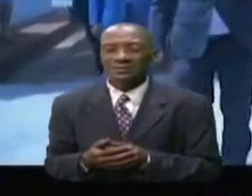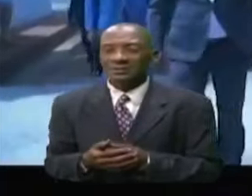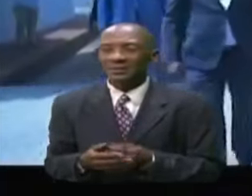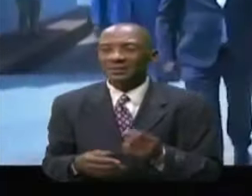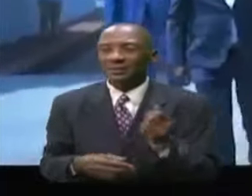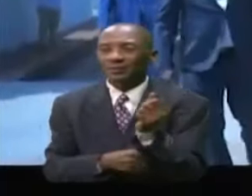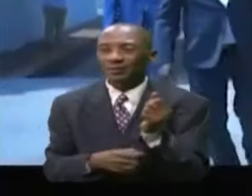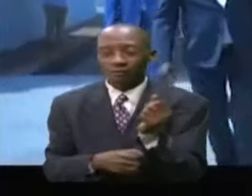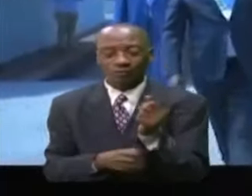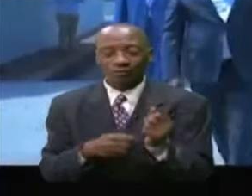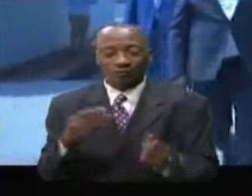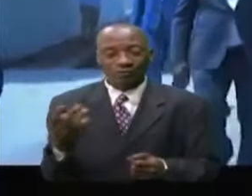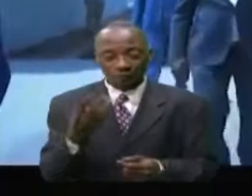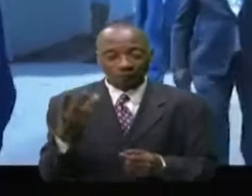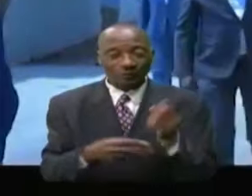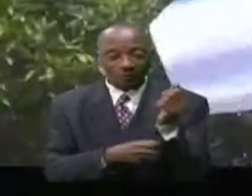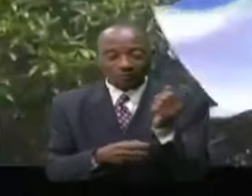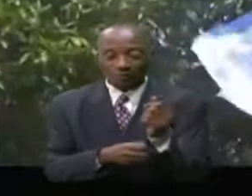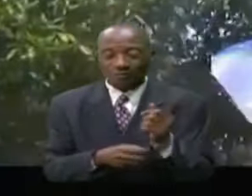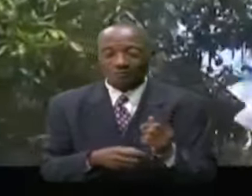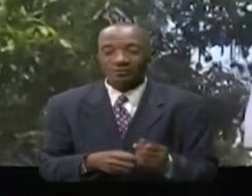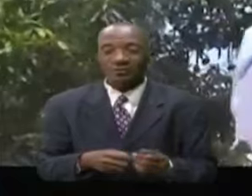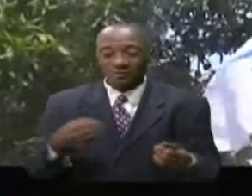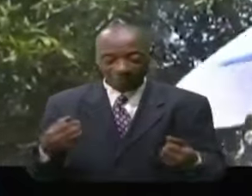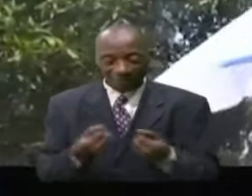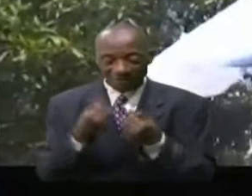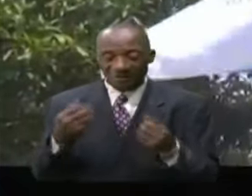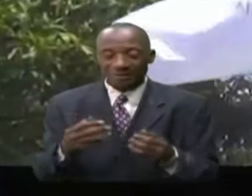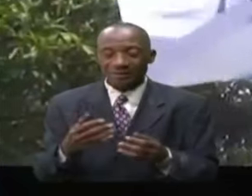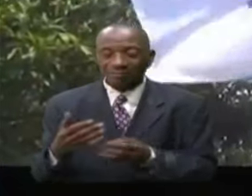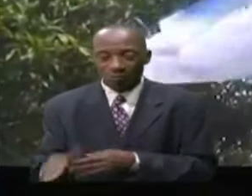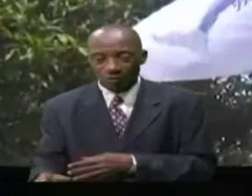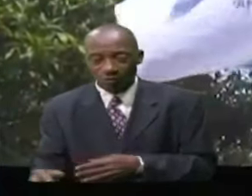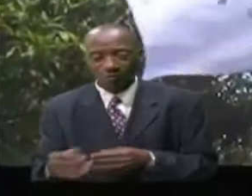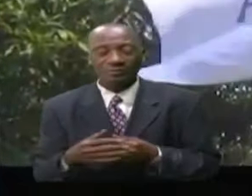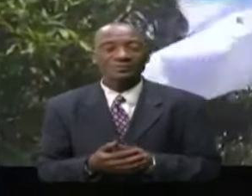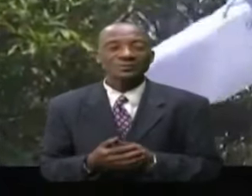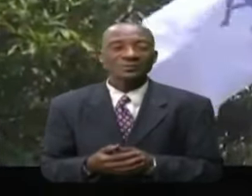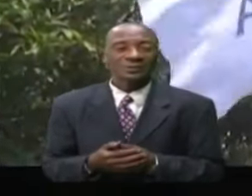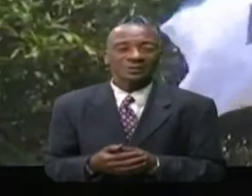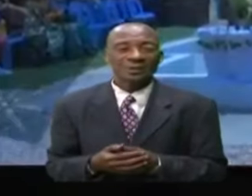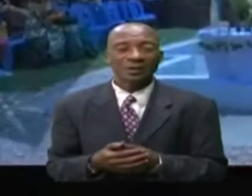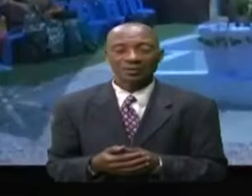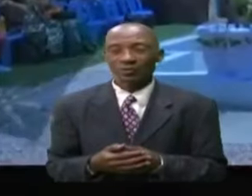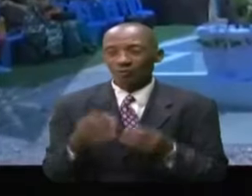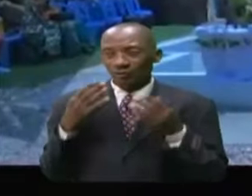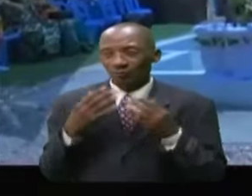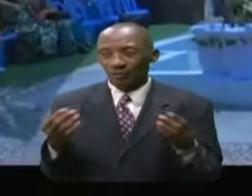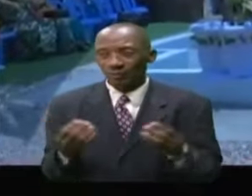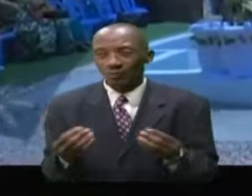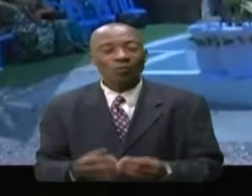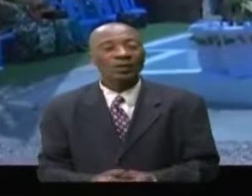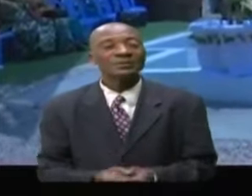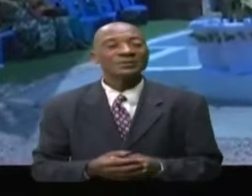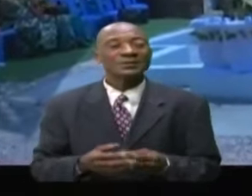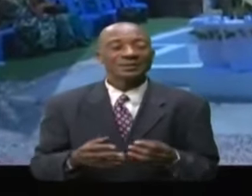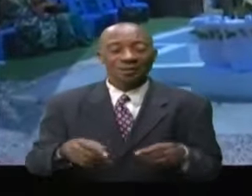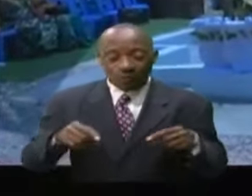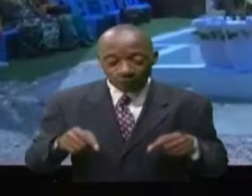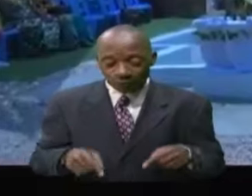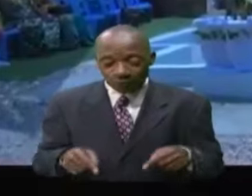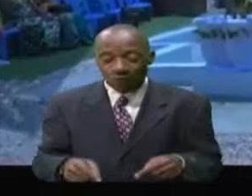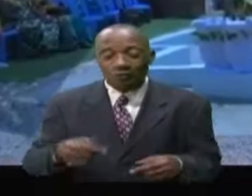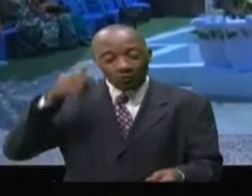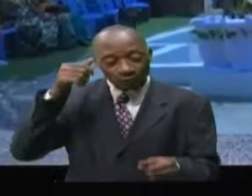23e anniversaire d'un tragique accident de travail survenu à l'Africaine d'explosifs connue sous le sigle Afridex en 2000. Cet incident